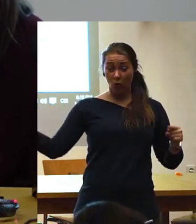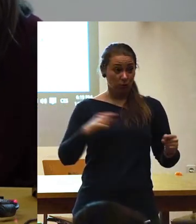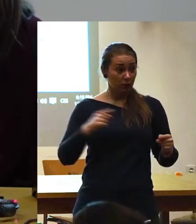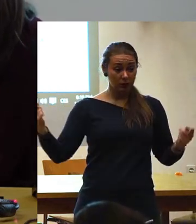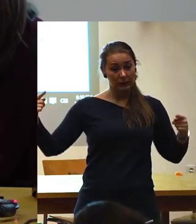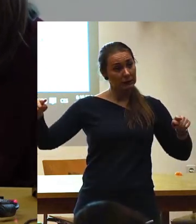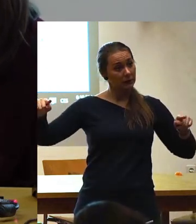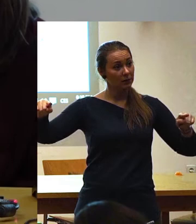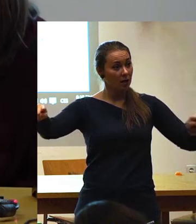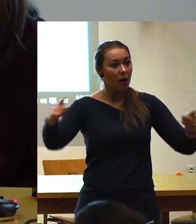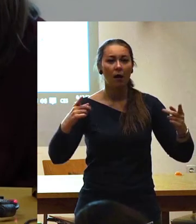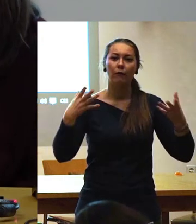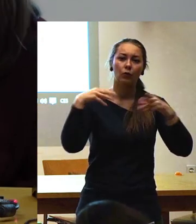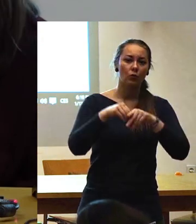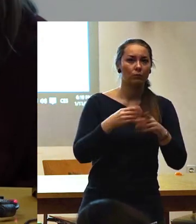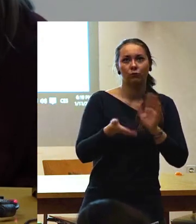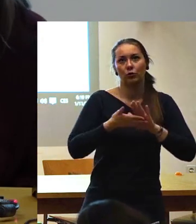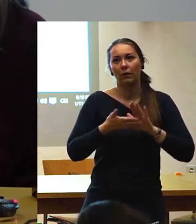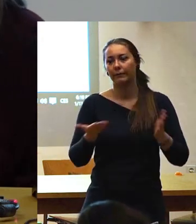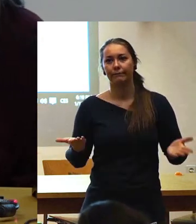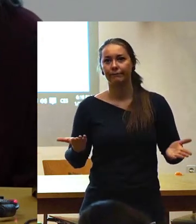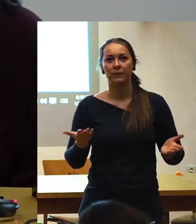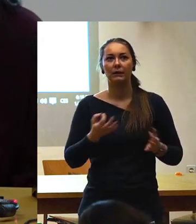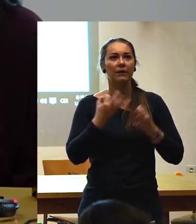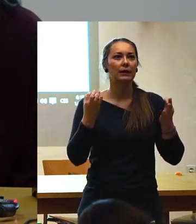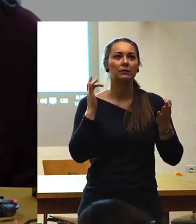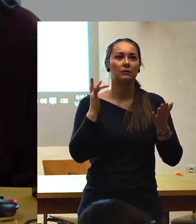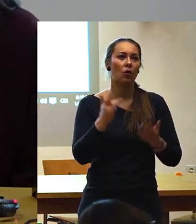Třeba co se týče osob